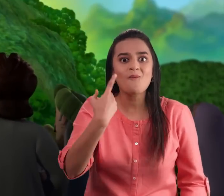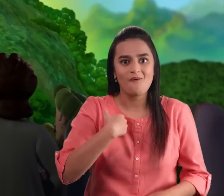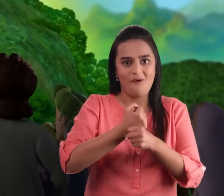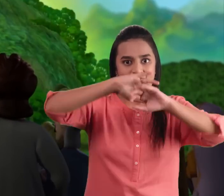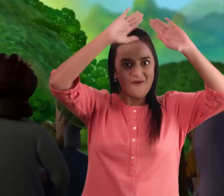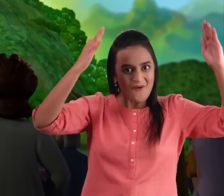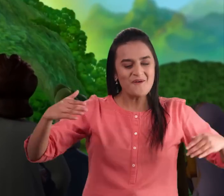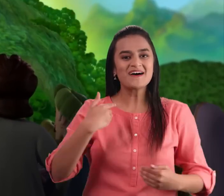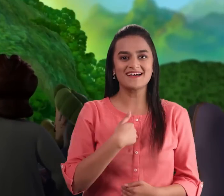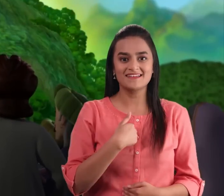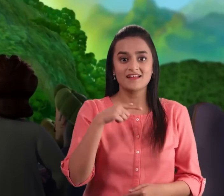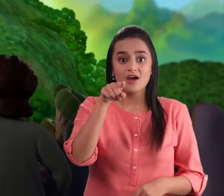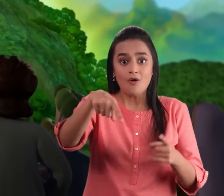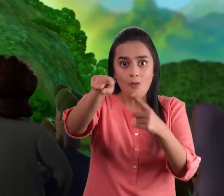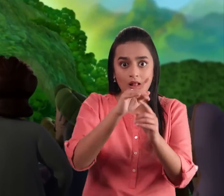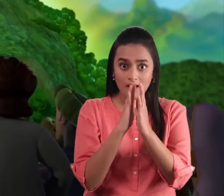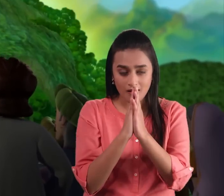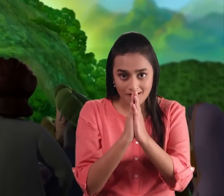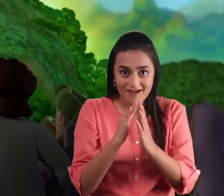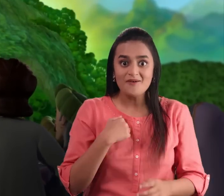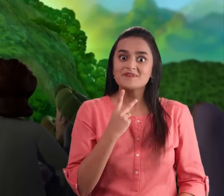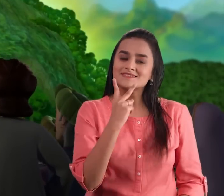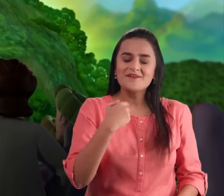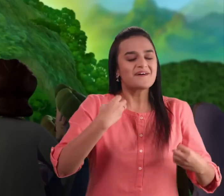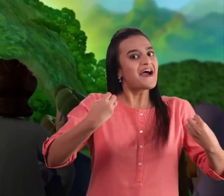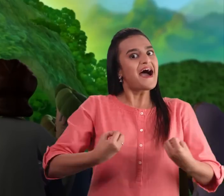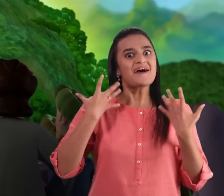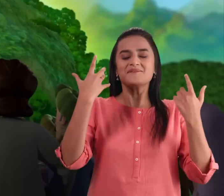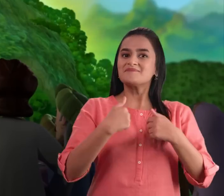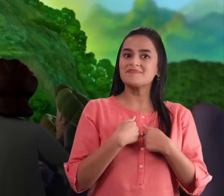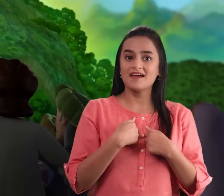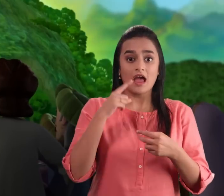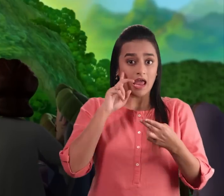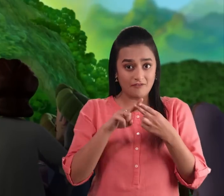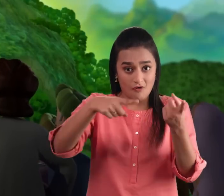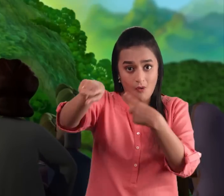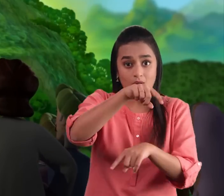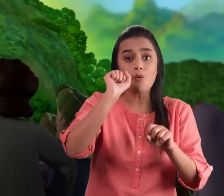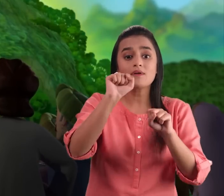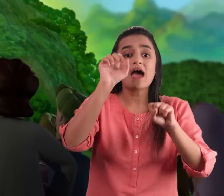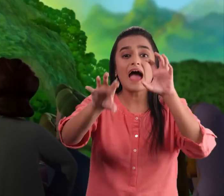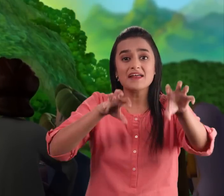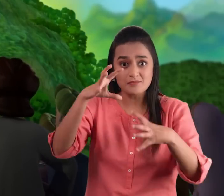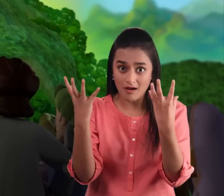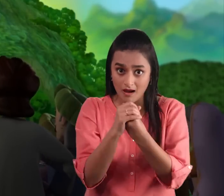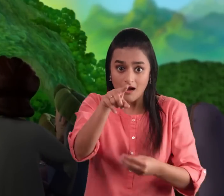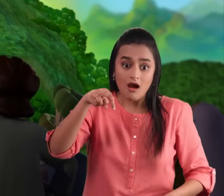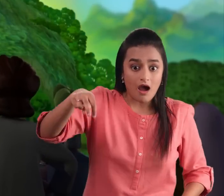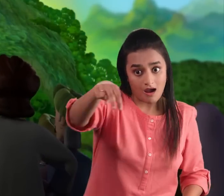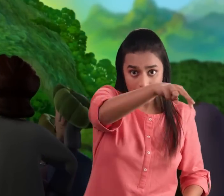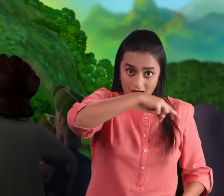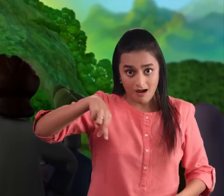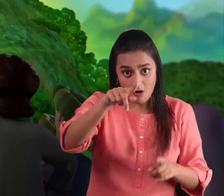मैं गोवर्धन हूँ। मैं तुम्हारी प्रार्थना से बहुत प्रसन्न हूँ। अगर तुम सभी अपने पशुओं के साथ